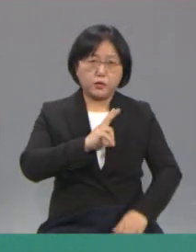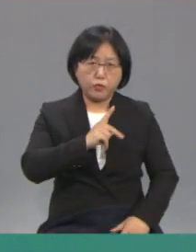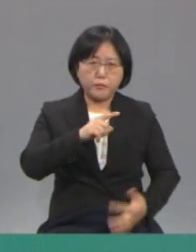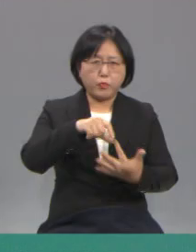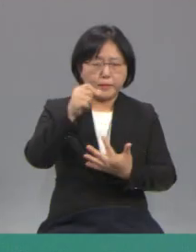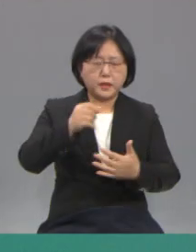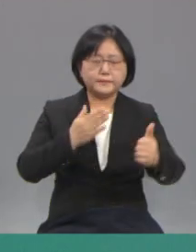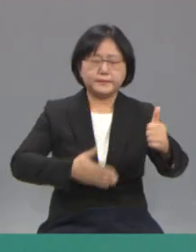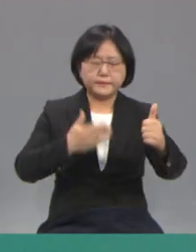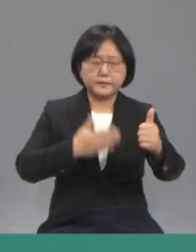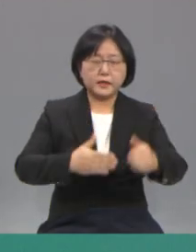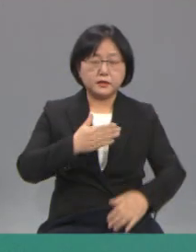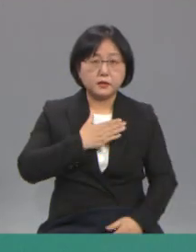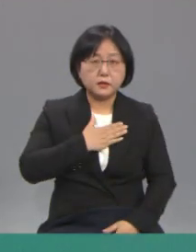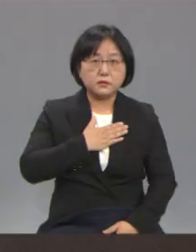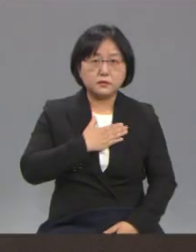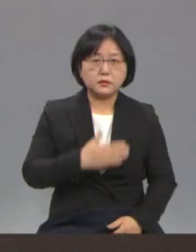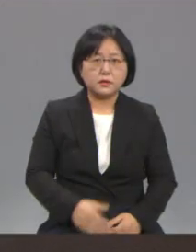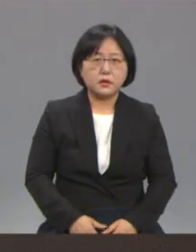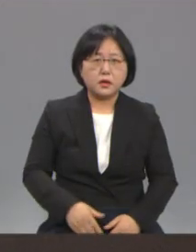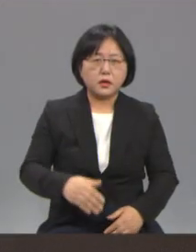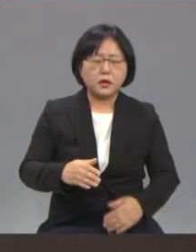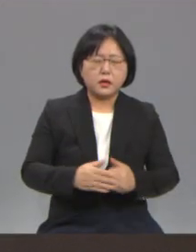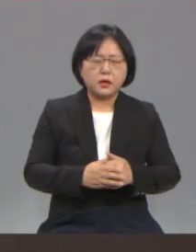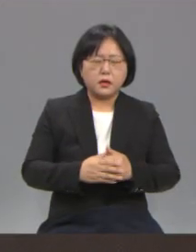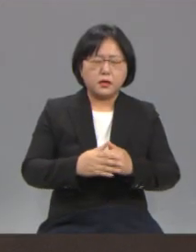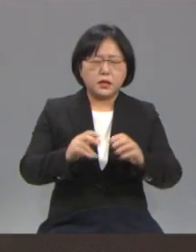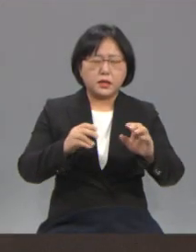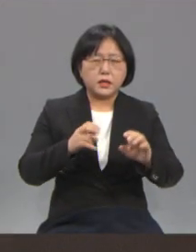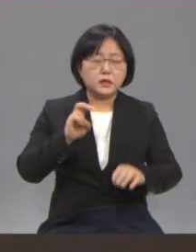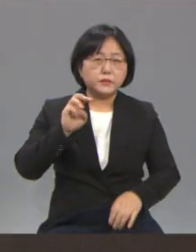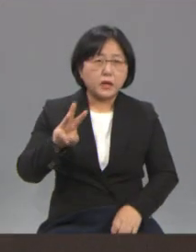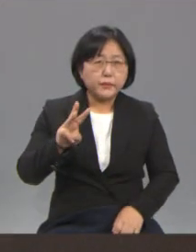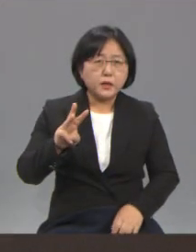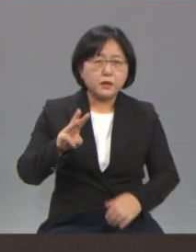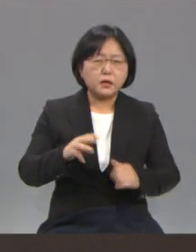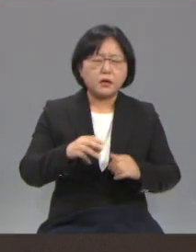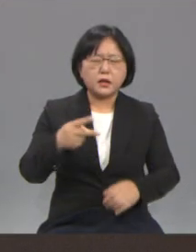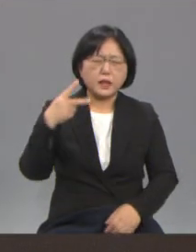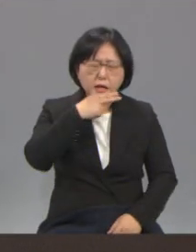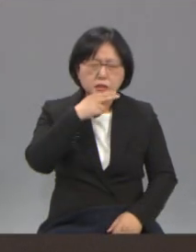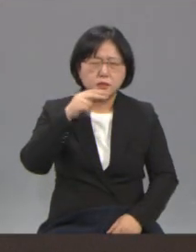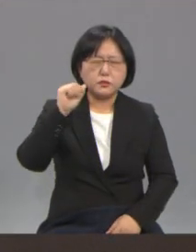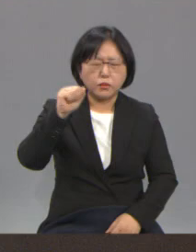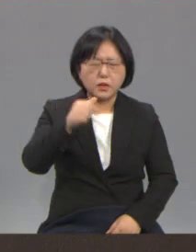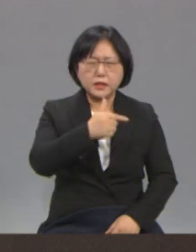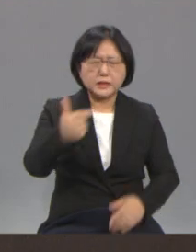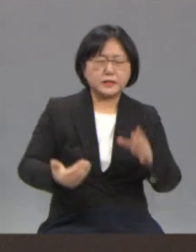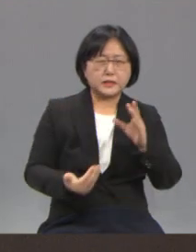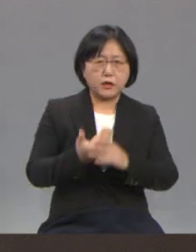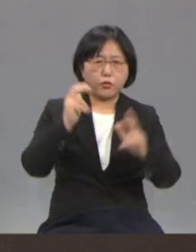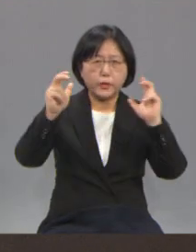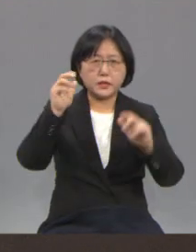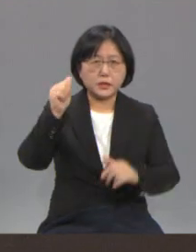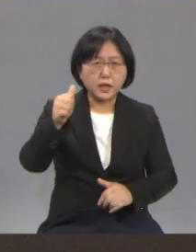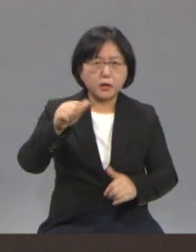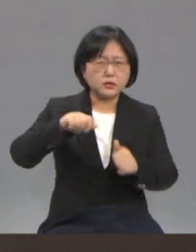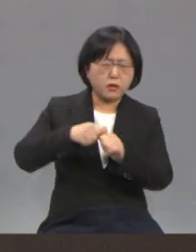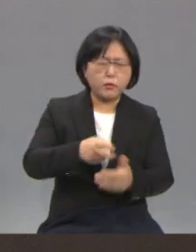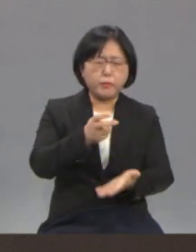주십시오 저 강민은 목수물건 23일간 단식을 통해 중대 처벌법을